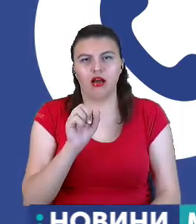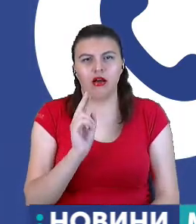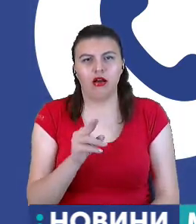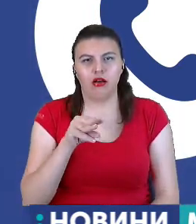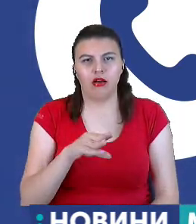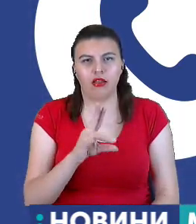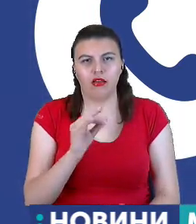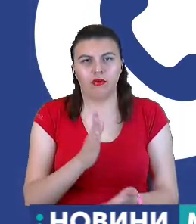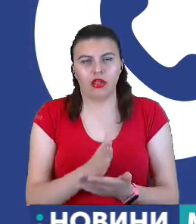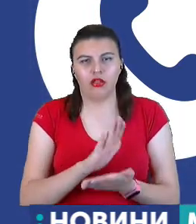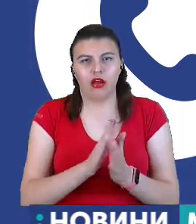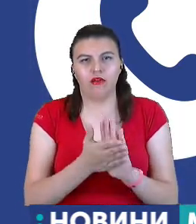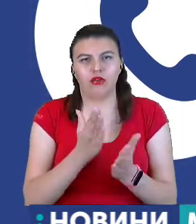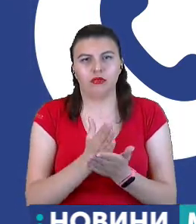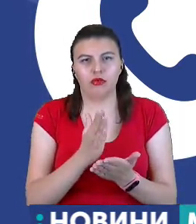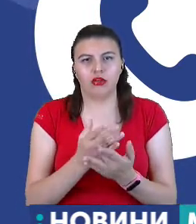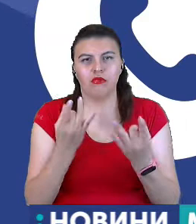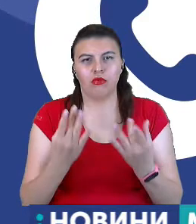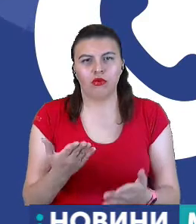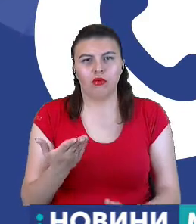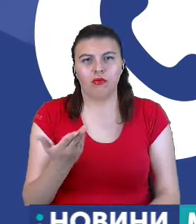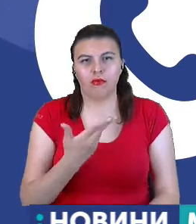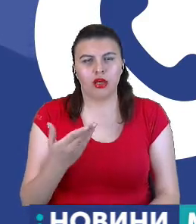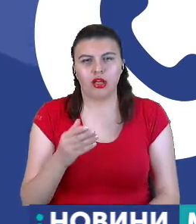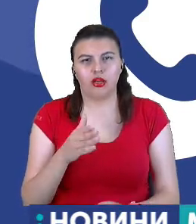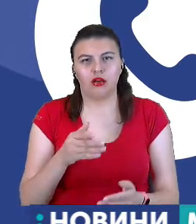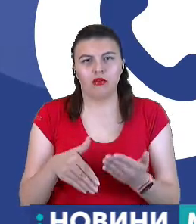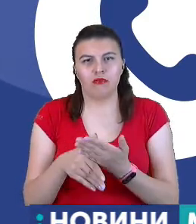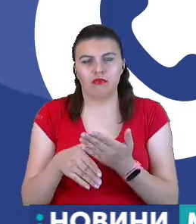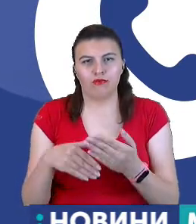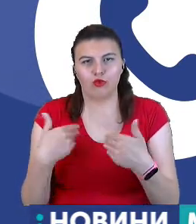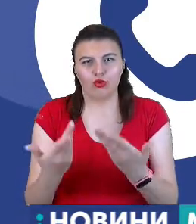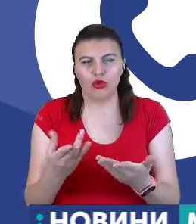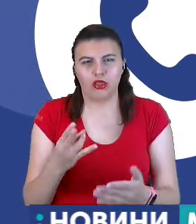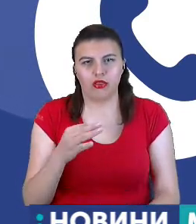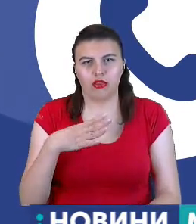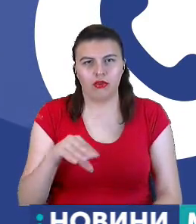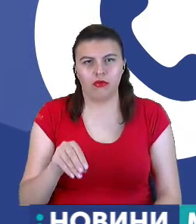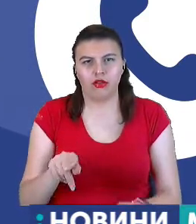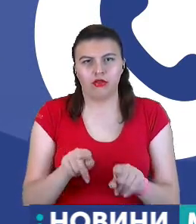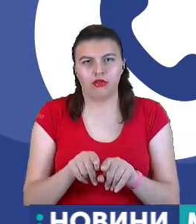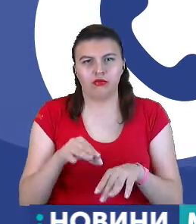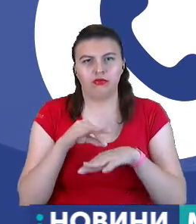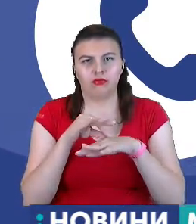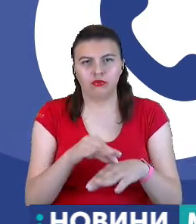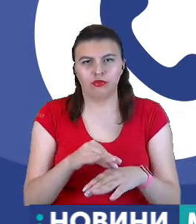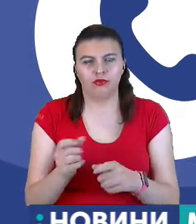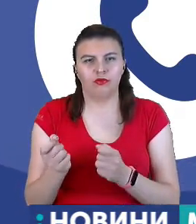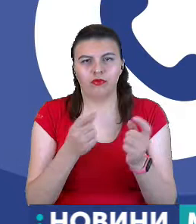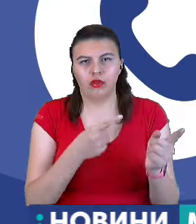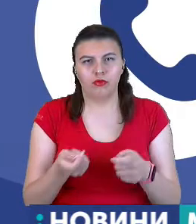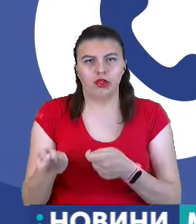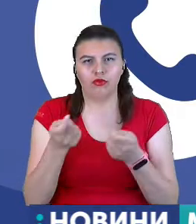договор просто мається, ну, ми їм услуги не оказали. Таких мероприятий по вивозу і по